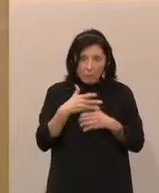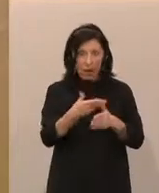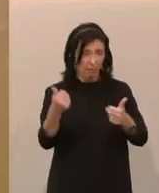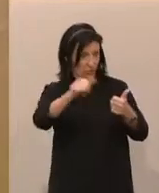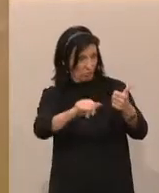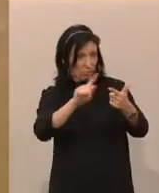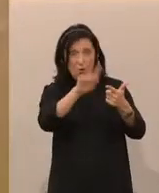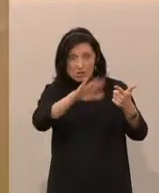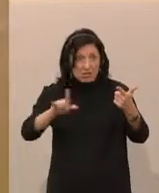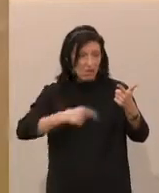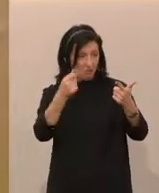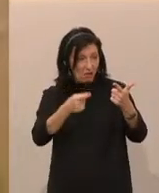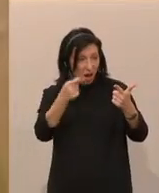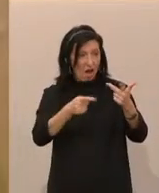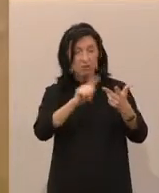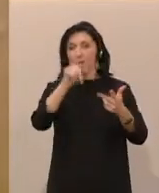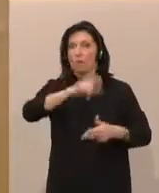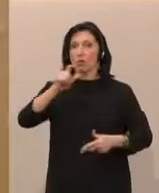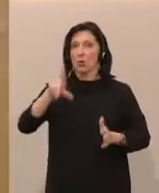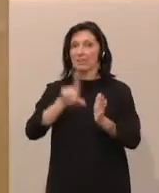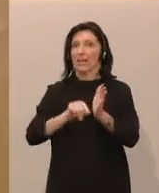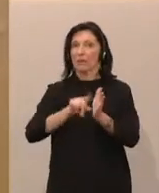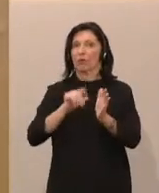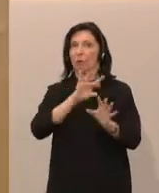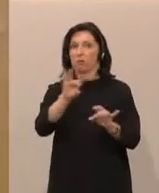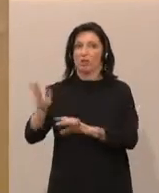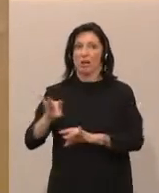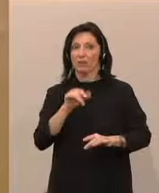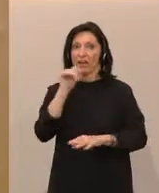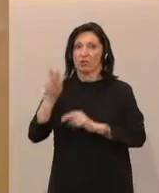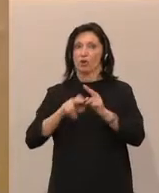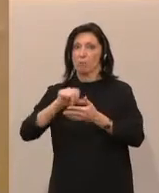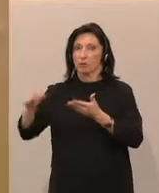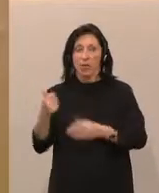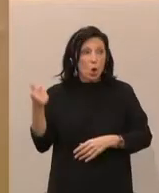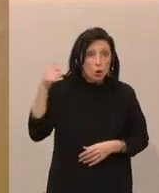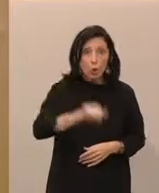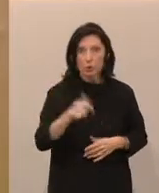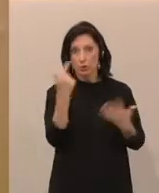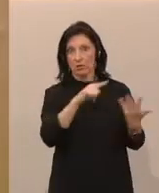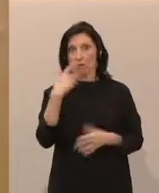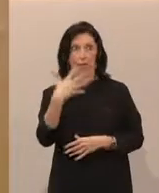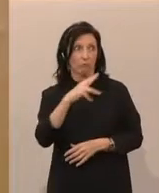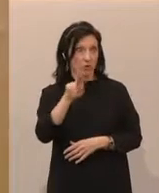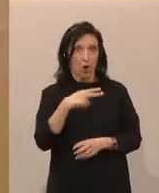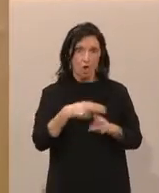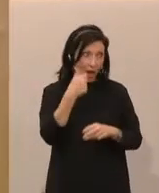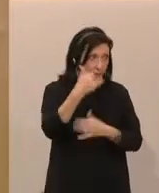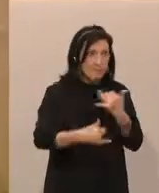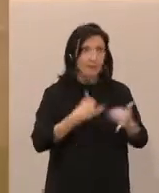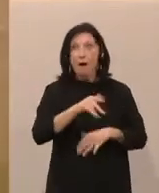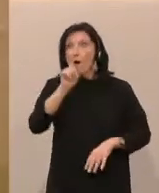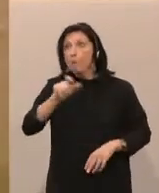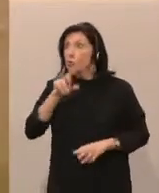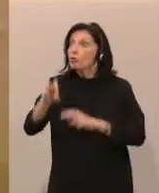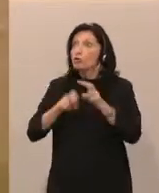kindergeld kriegen geringfügig beschäftigte die keine steuern sollen zusätzlich 750 euro pro jahr und kind und jeder die steuer und